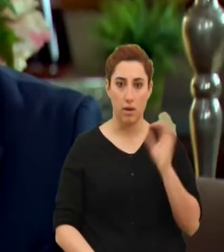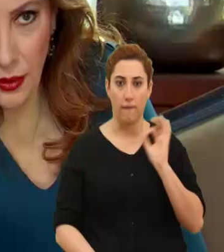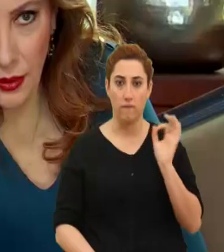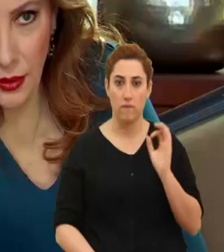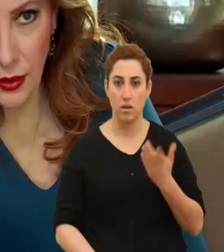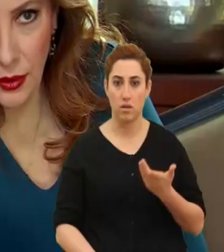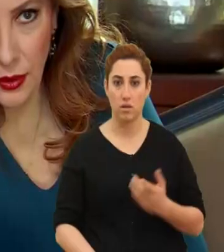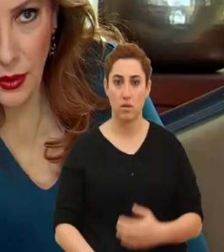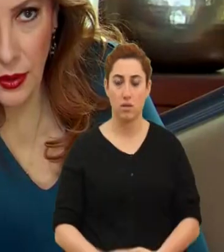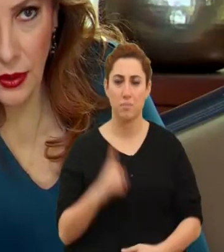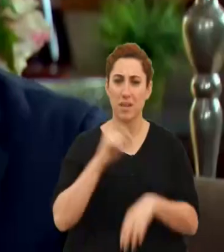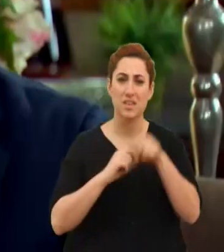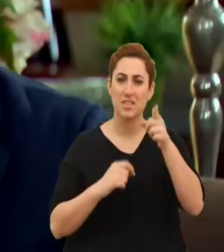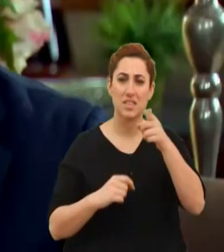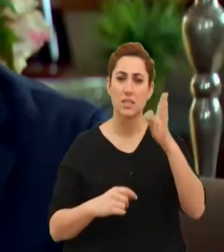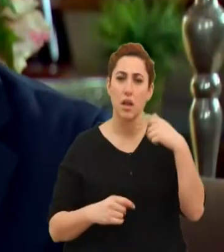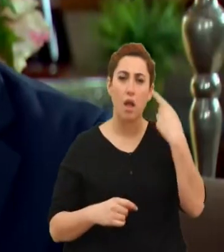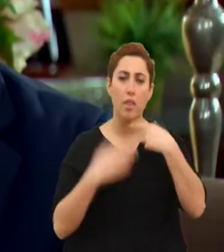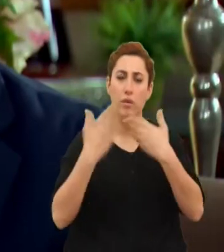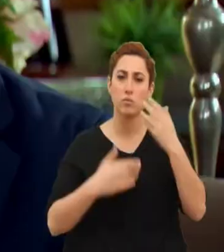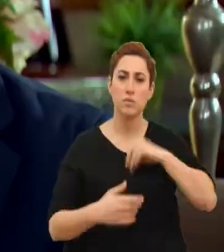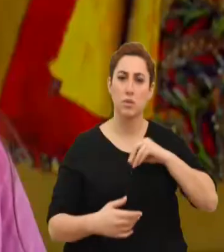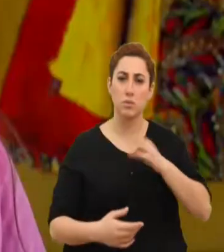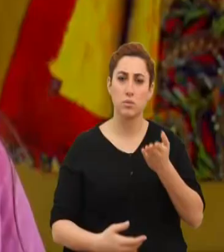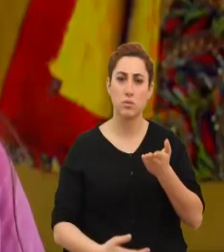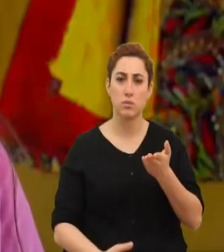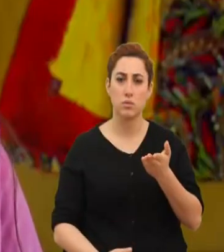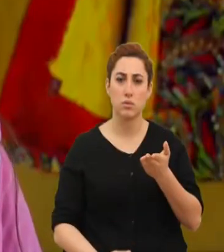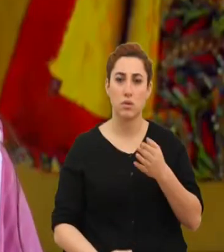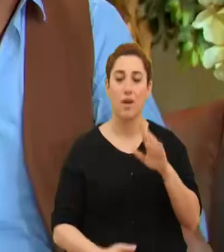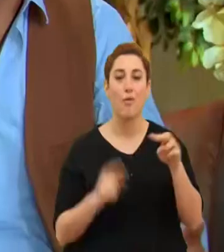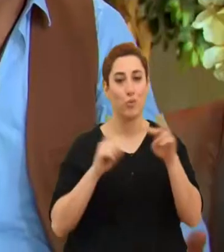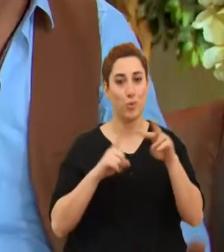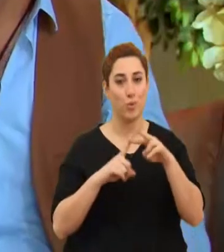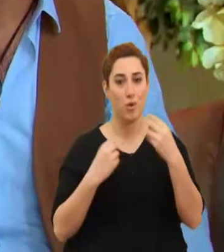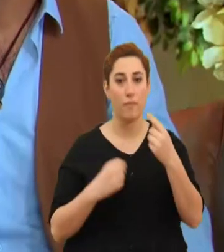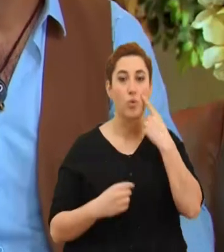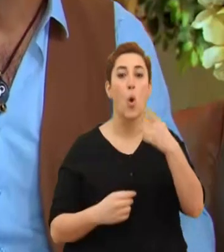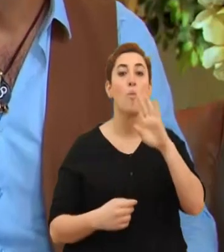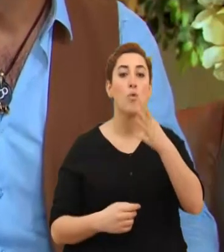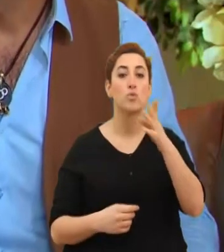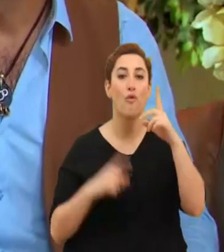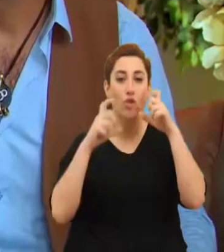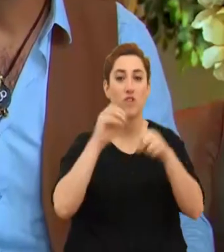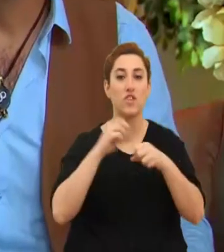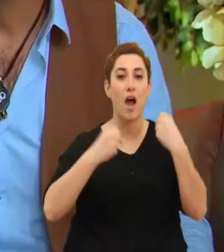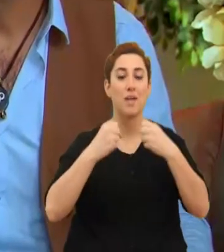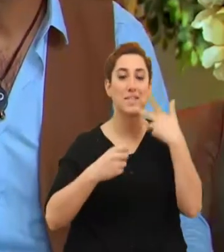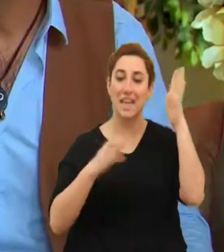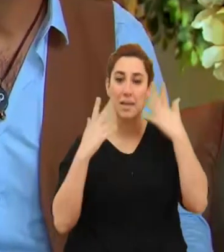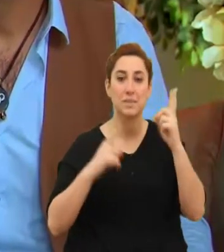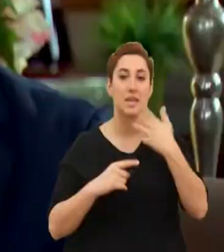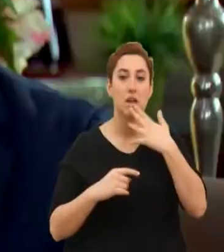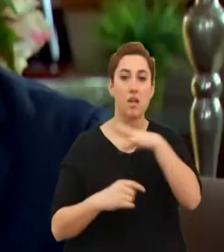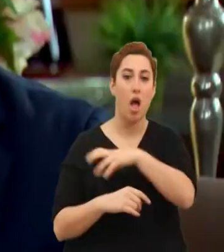Evet. Bir dakika ya, siz neden bahsediyorsunuz? Ya Nurhan, ya görmüyor musun, o fotoğrafta arabana sarışın bir